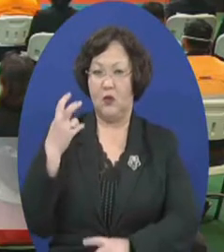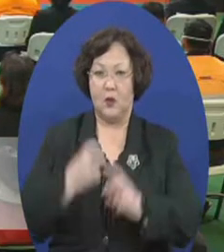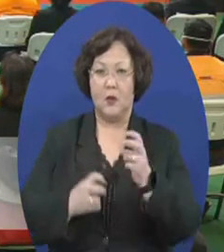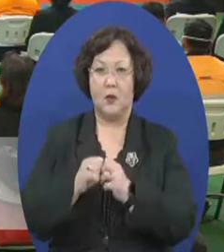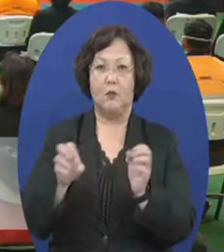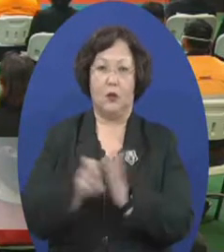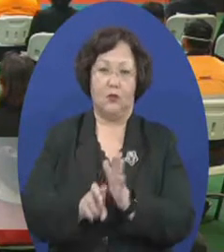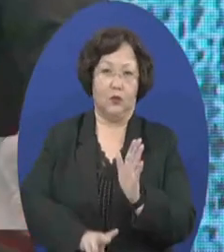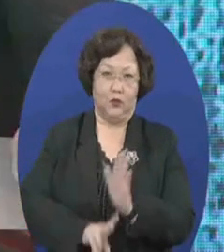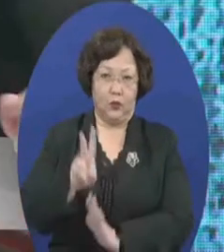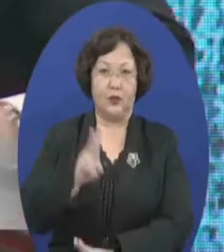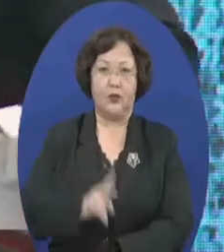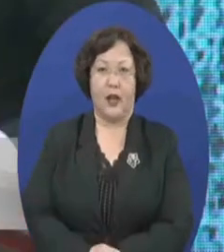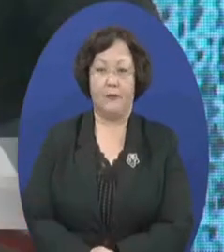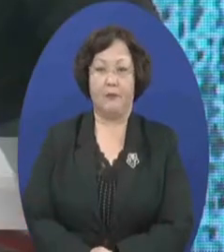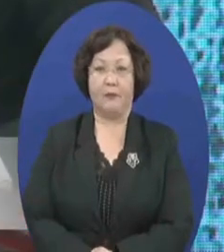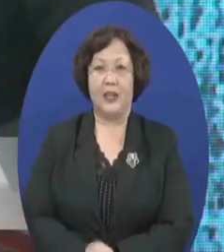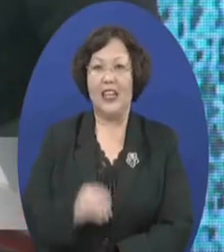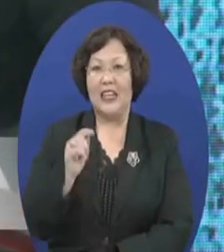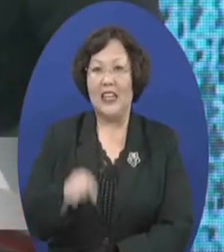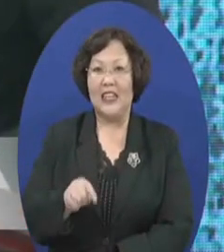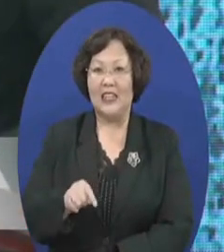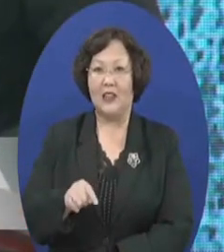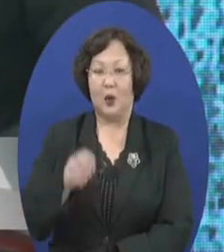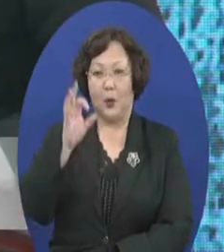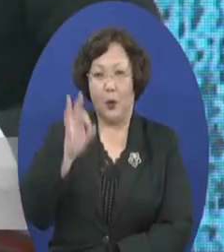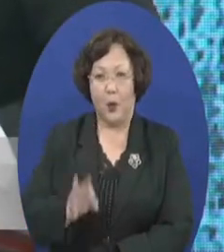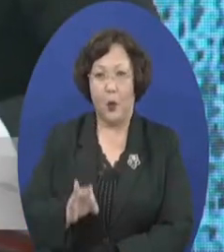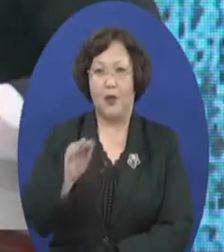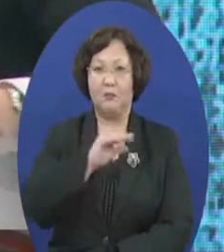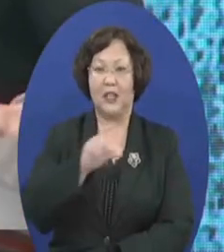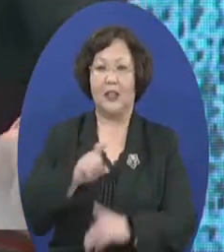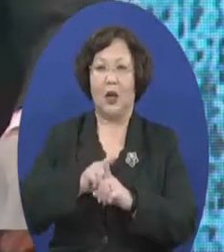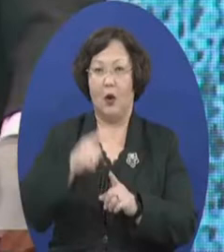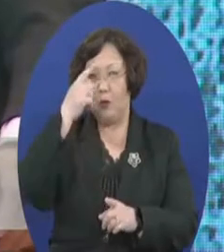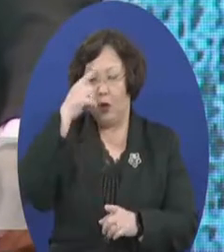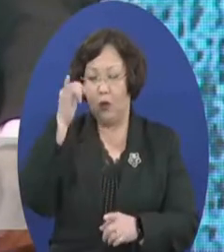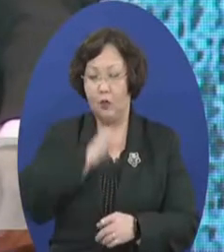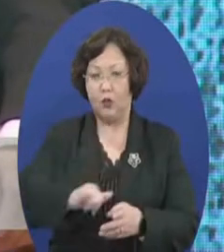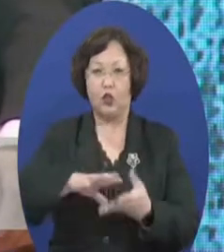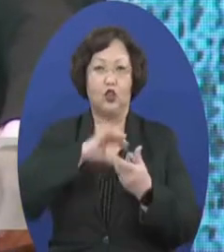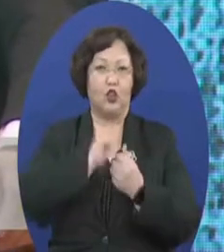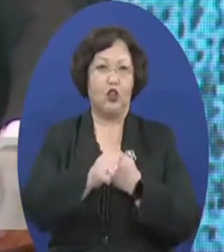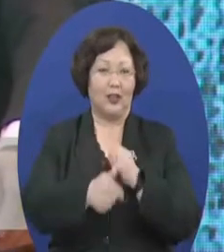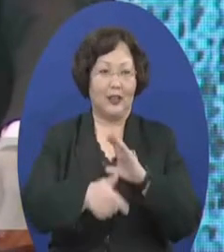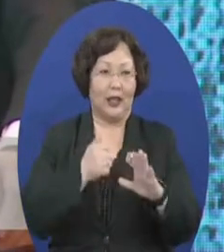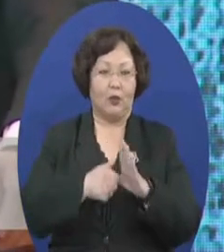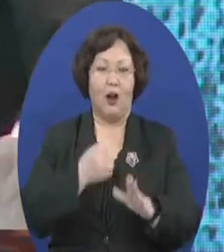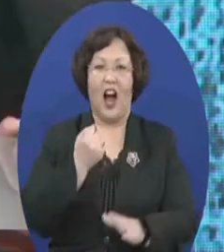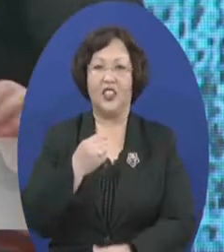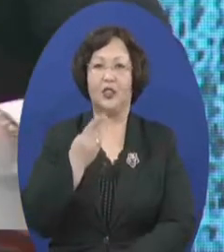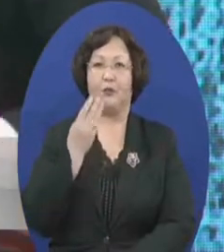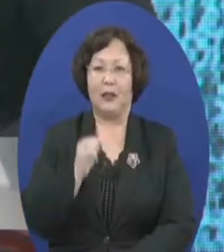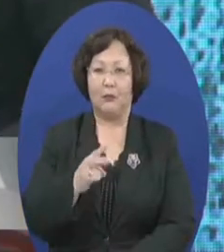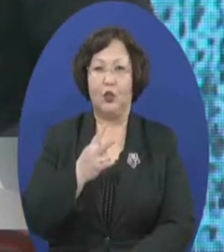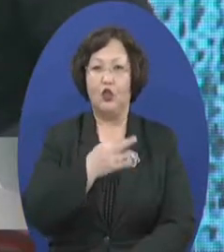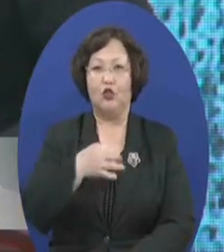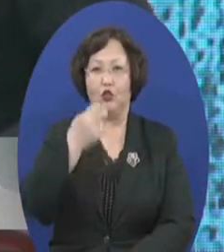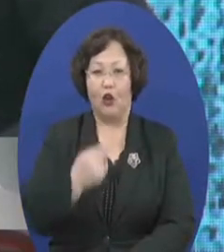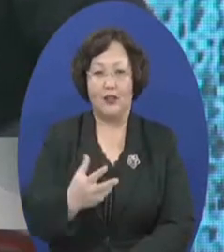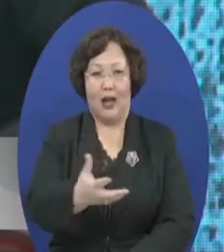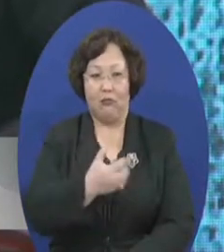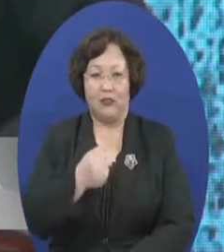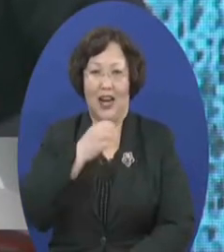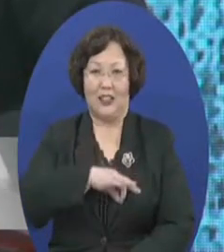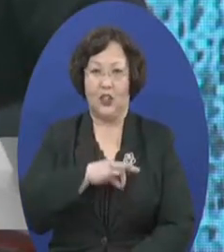боломж бүртгэх юм а. Энэ хэмжээгээр Монгол улсад төлдөг татвар ашигт болтны нөөц ашиглалтын төлбөр 3